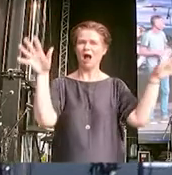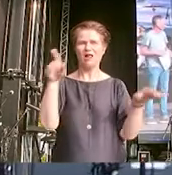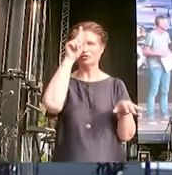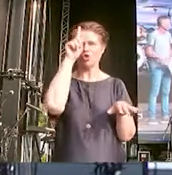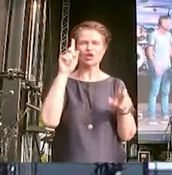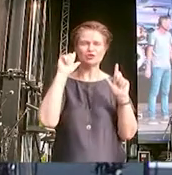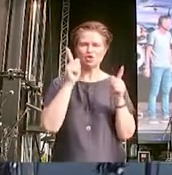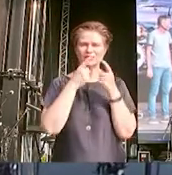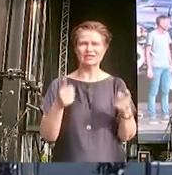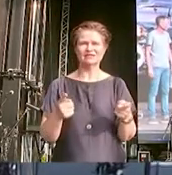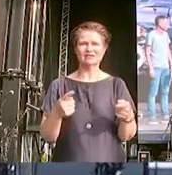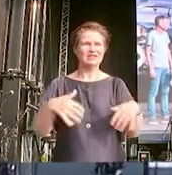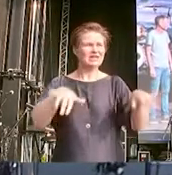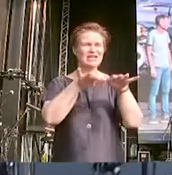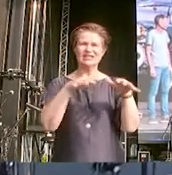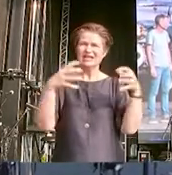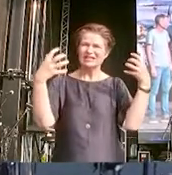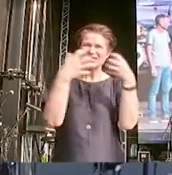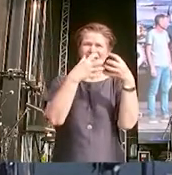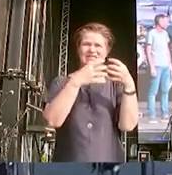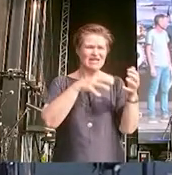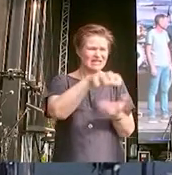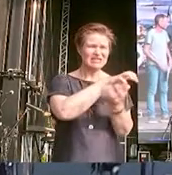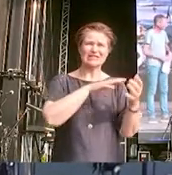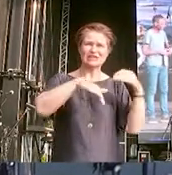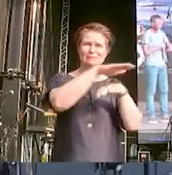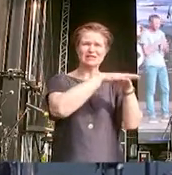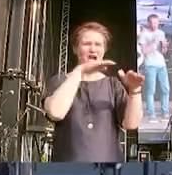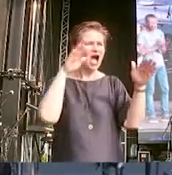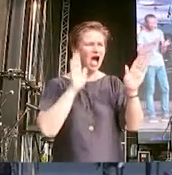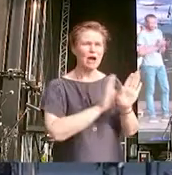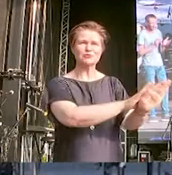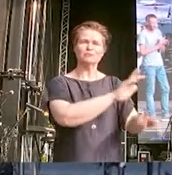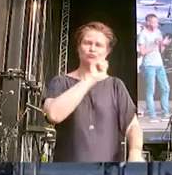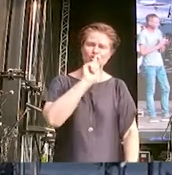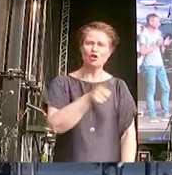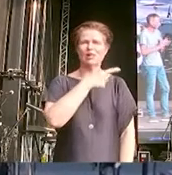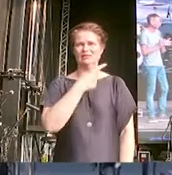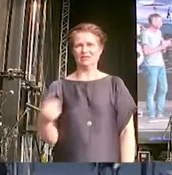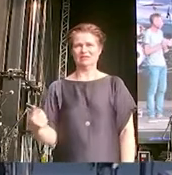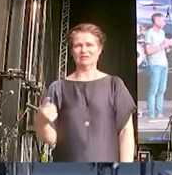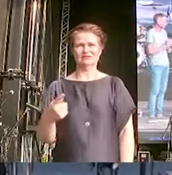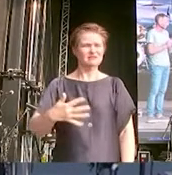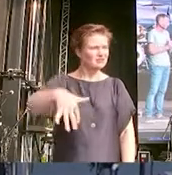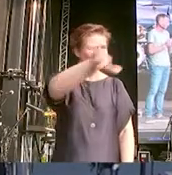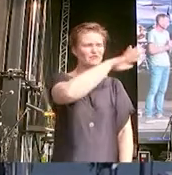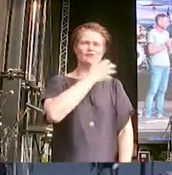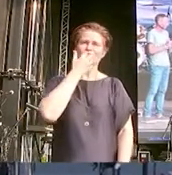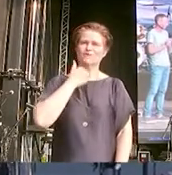Stadt. Man schiebt dich ab in Kriegs- und Krisengebiete. Wir wollen eine andere